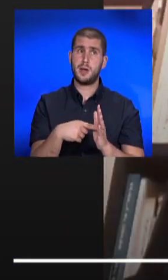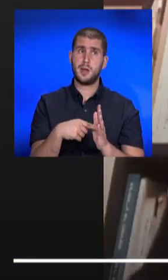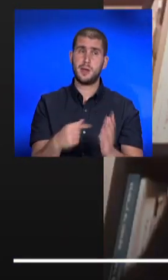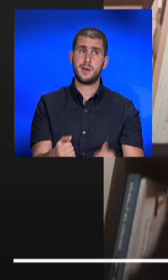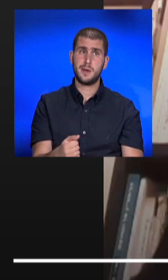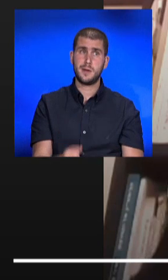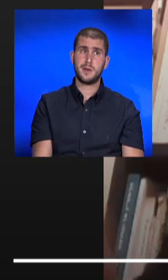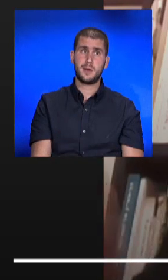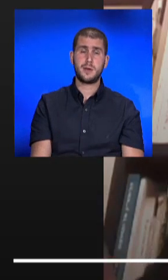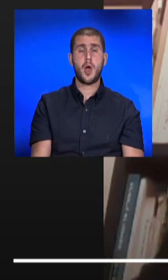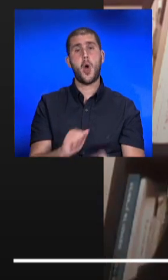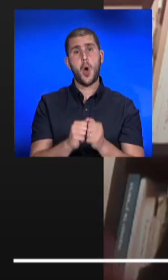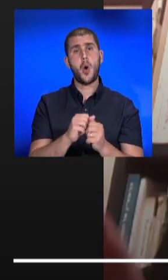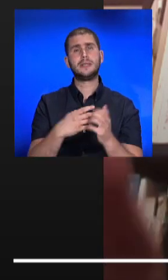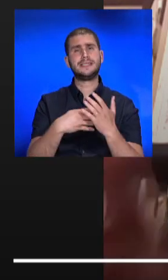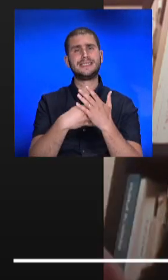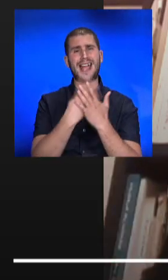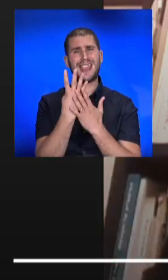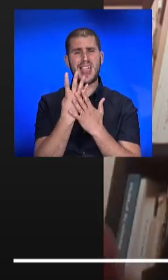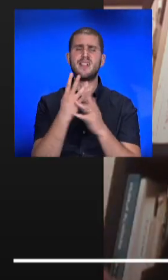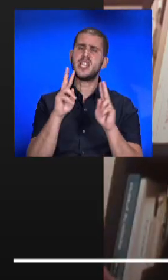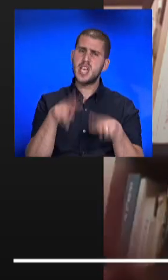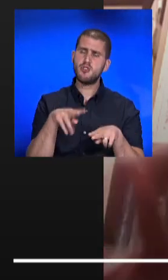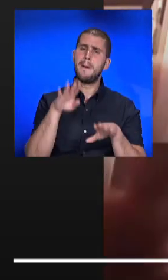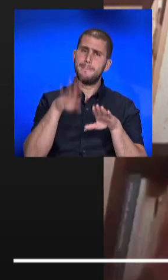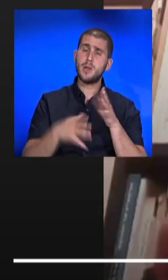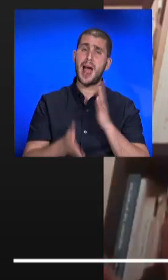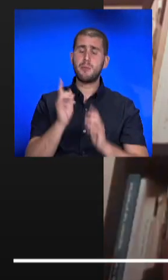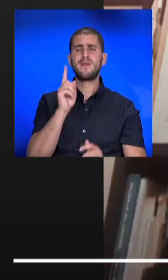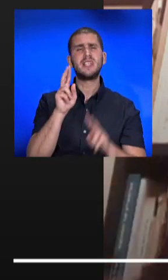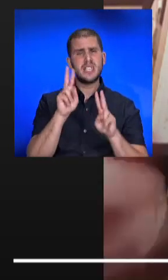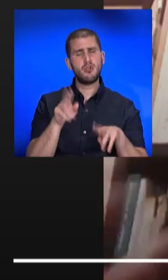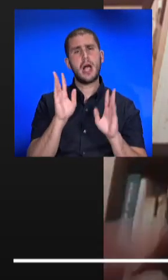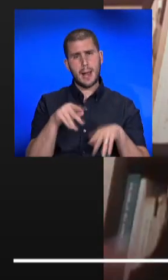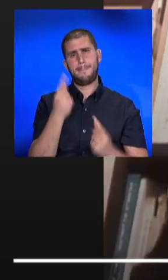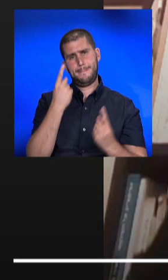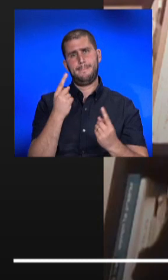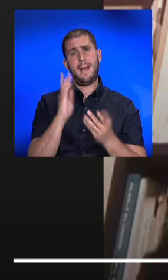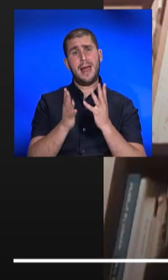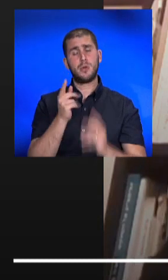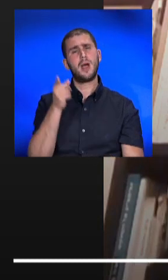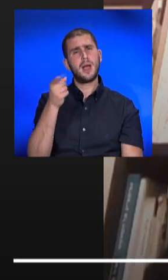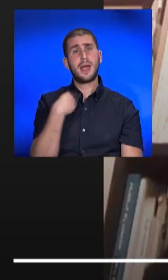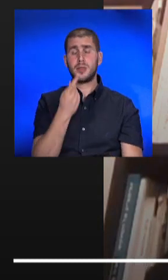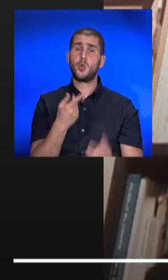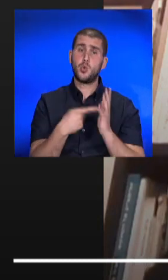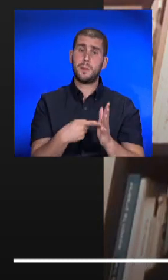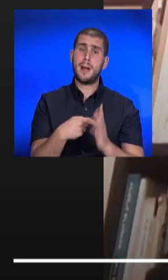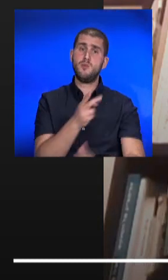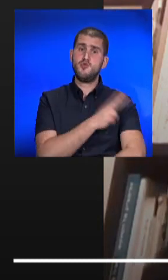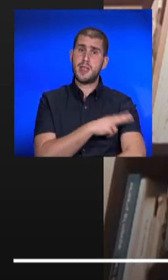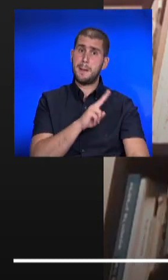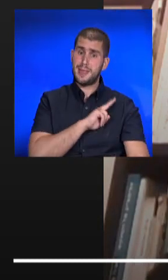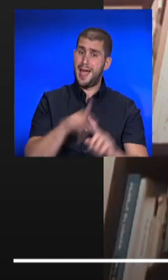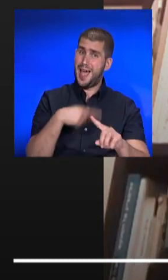יש או בסקנדינביה יש יותר, יש פחות אלימות, אבל יש שם גם אלימות. שם הם יותר, תראי, למשל משטרת בריטניה עד